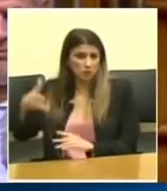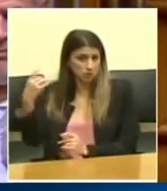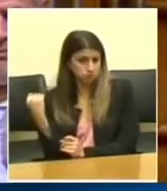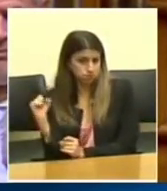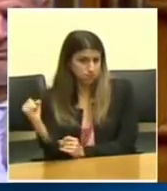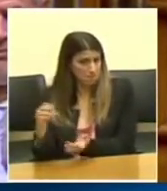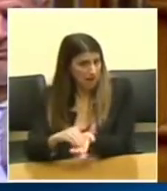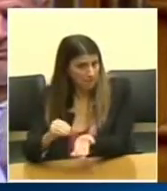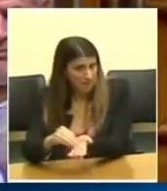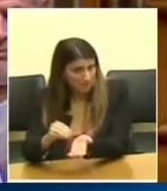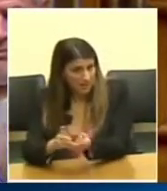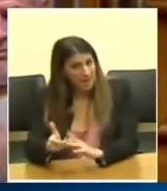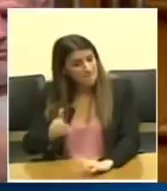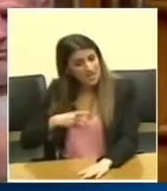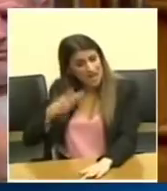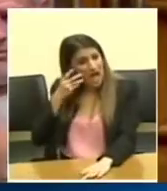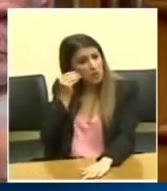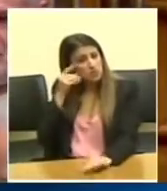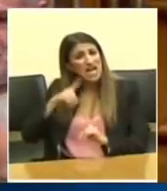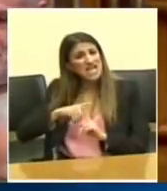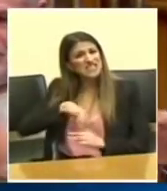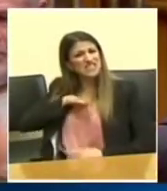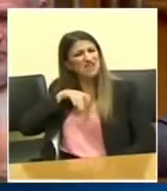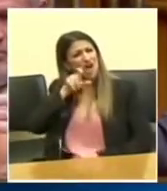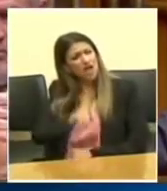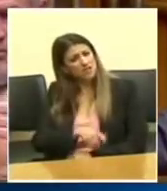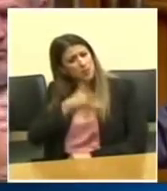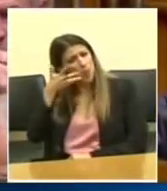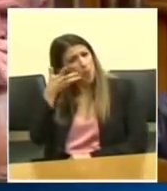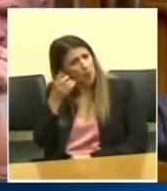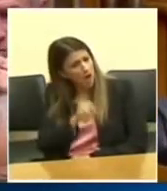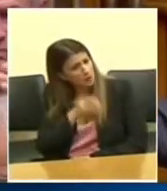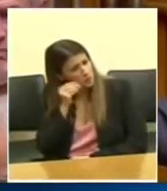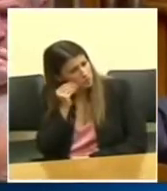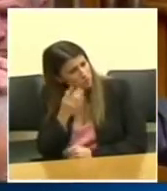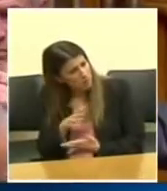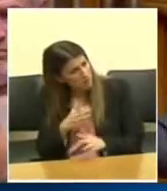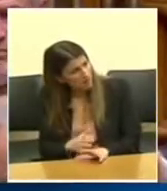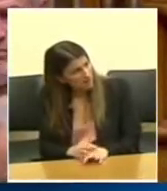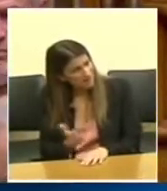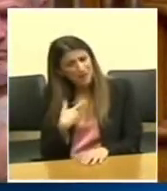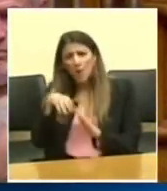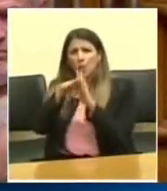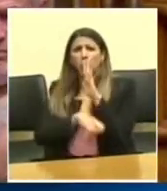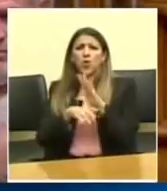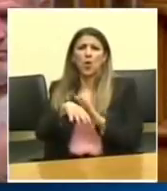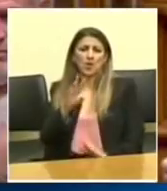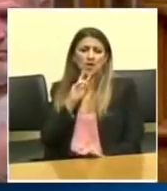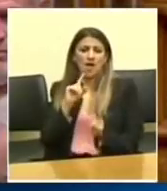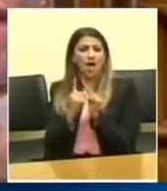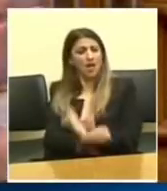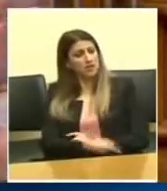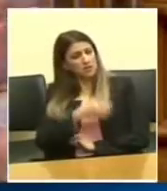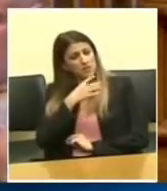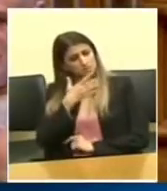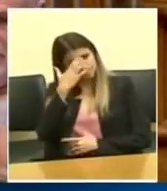μια εφράδια λόγου. Ναι, ναι, καλά, εντάξει. Καλά, δεν σας υποτιμήσαμε. Ίσα-ίσα τον εκτιμώ ιδιαίτερα